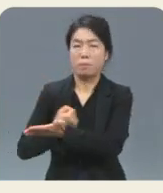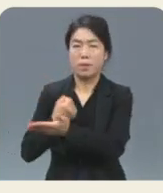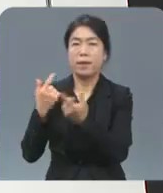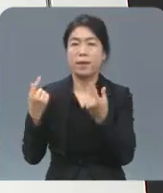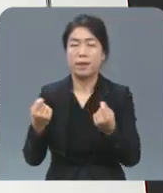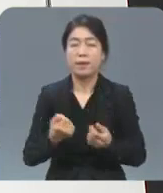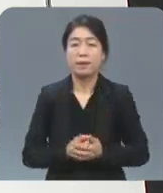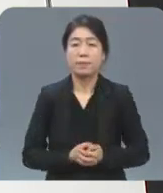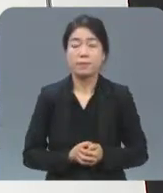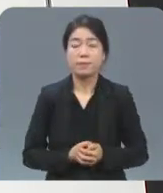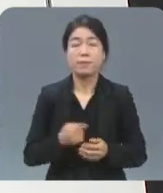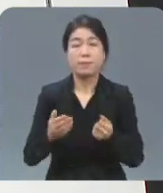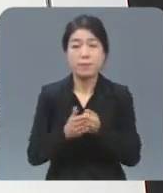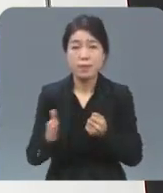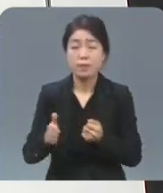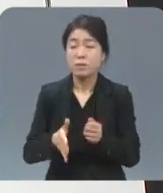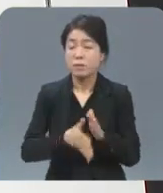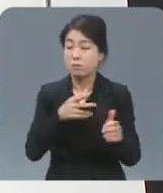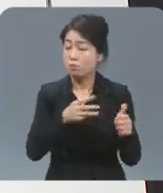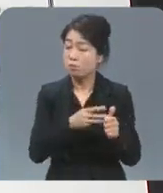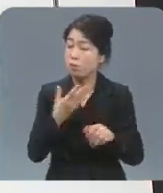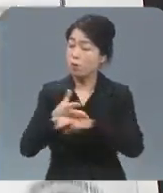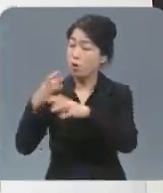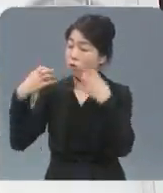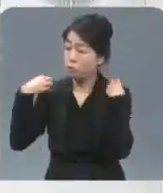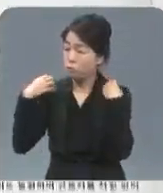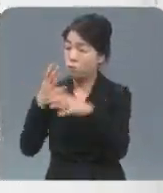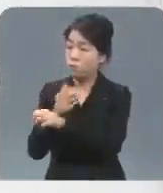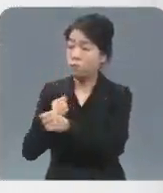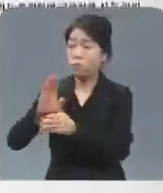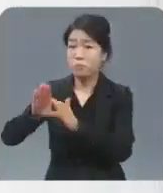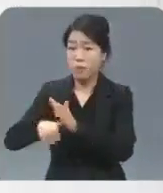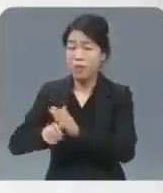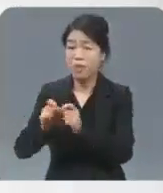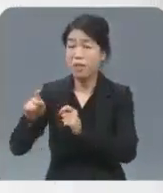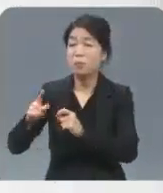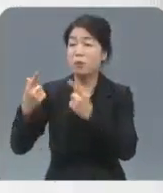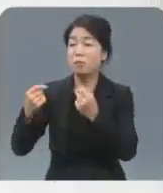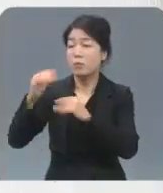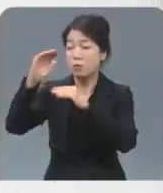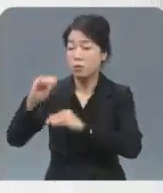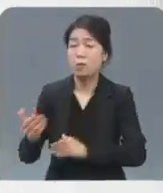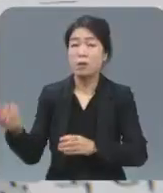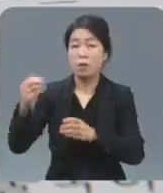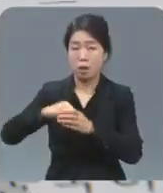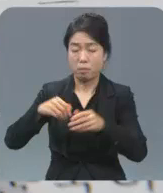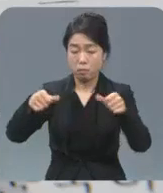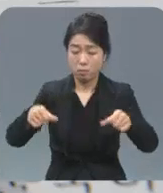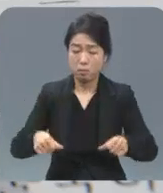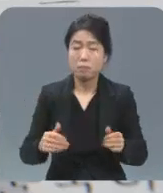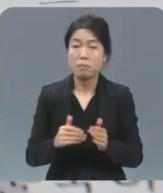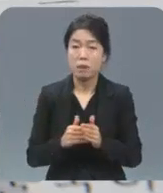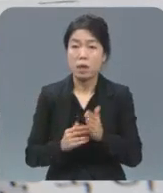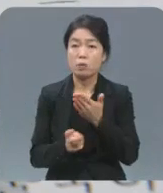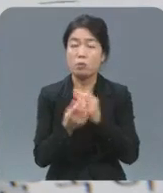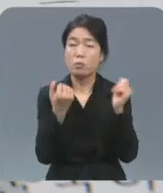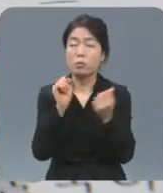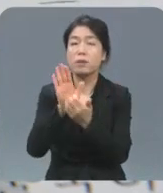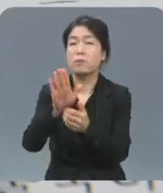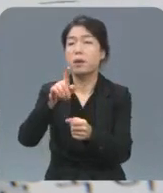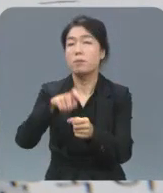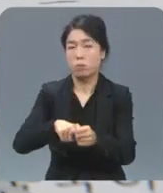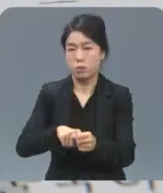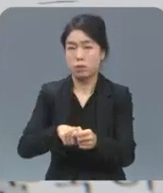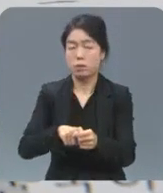방식입니다. 이에 따라 시군은 외국 자치단체와 협약을 맺으면서 대부분 이 같은 내용을 담았습니다. 무단 이탈을 막을